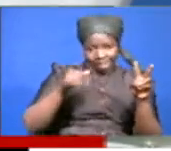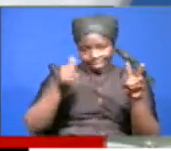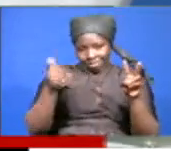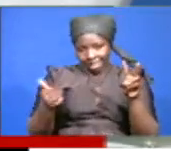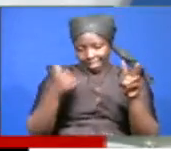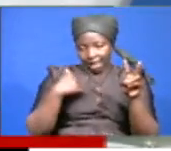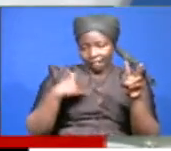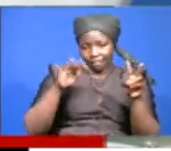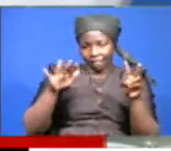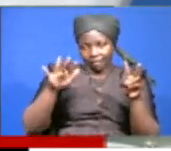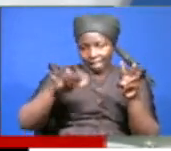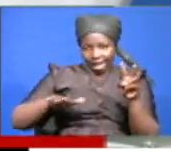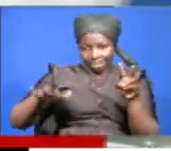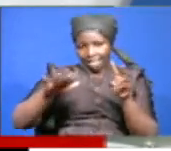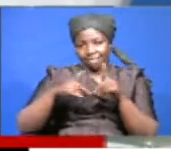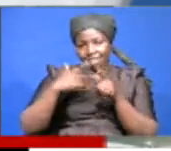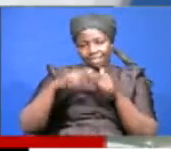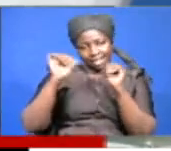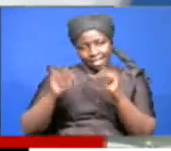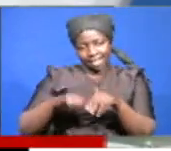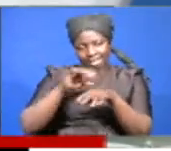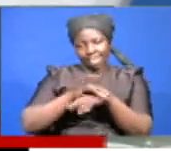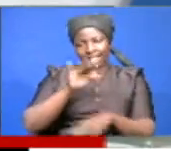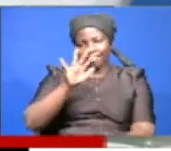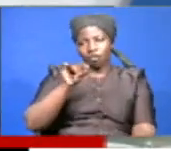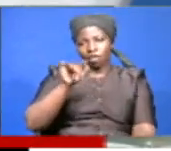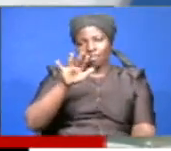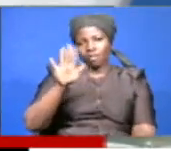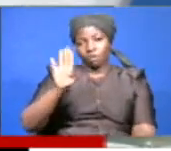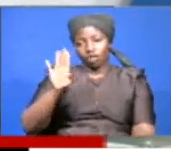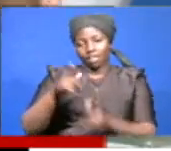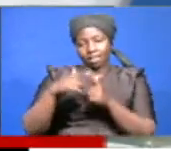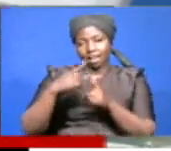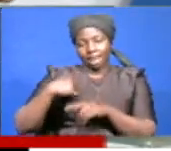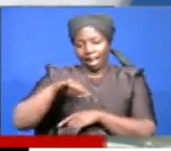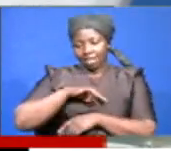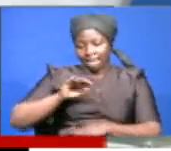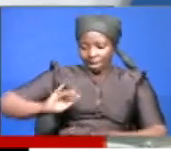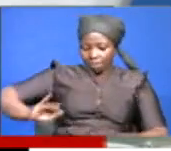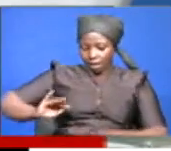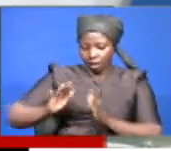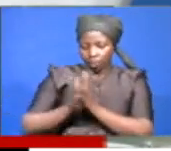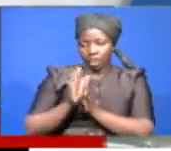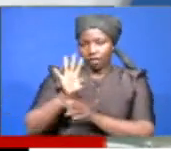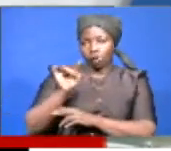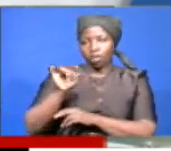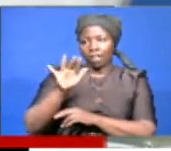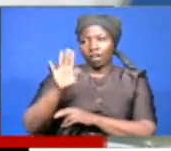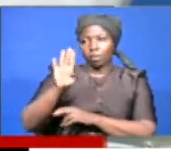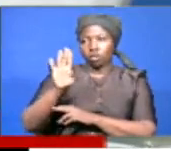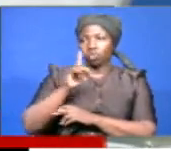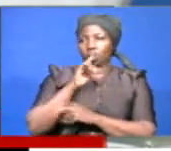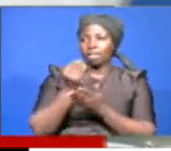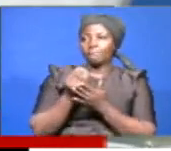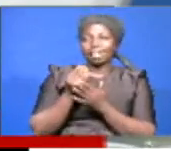tano, wataenda na 5.5 billion na sisi tupaki na 4.5 billion. Kwa hivyo pesa ni zile